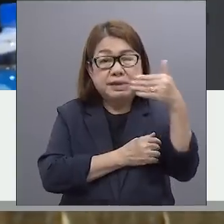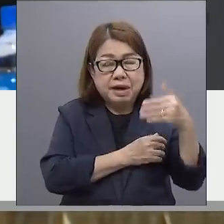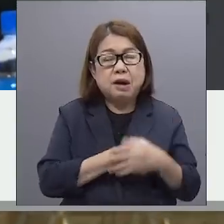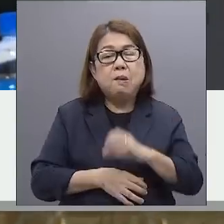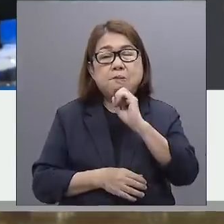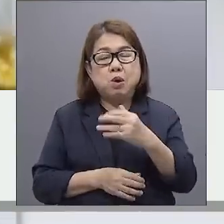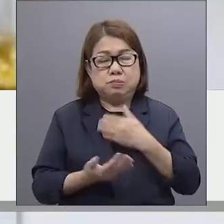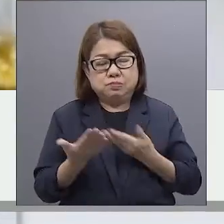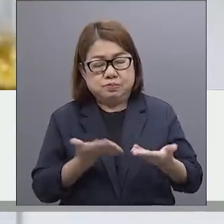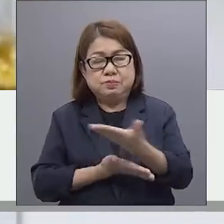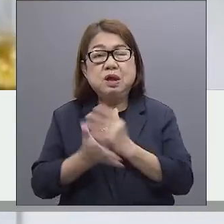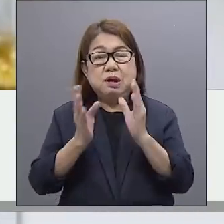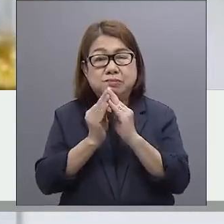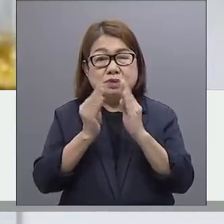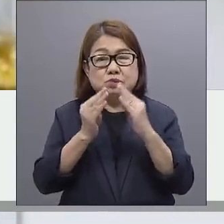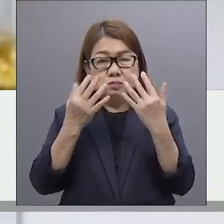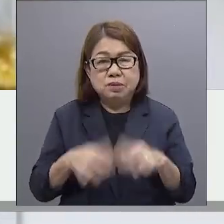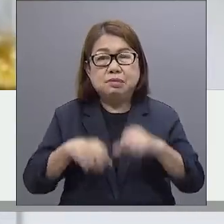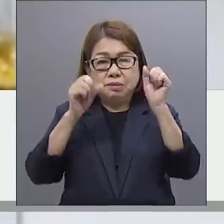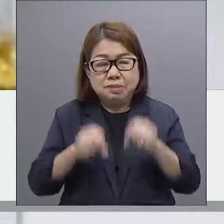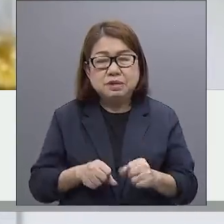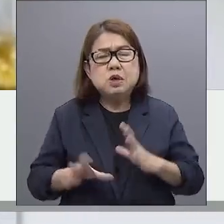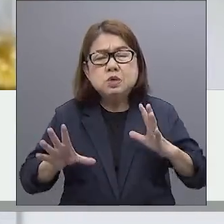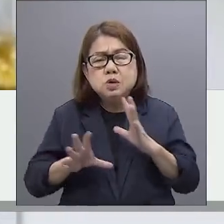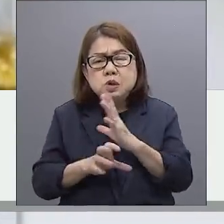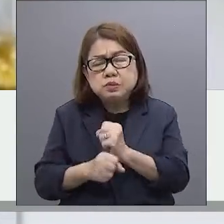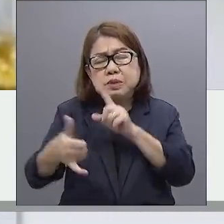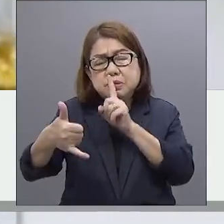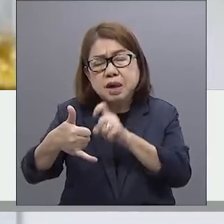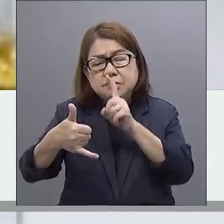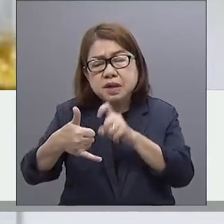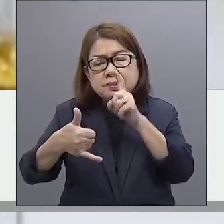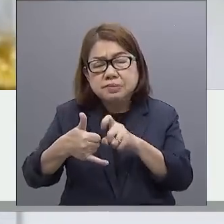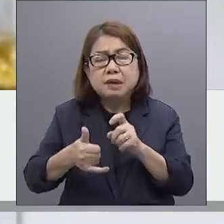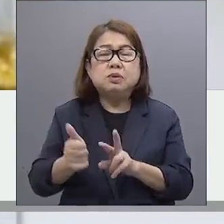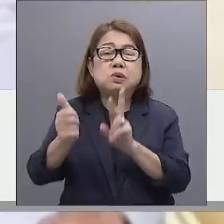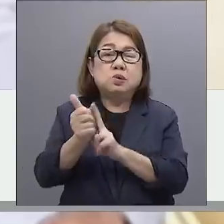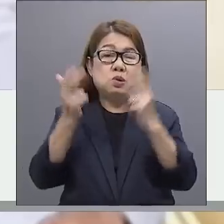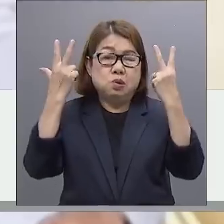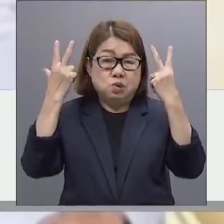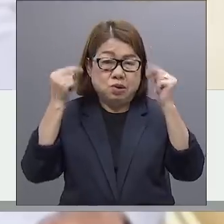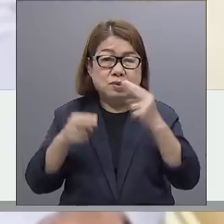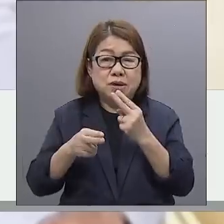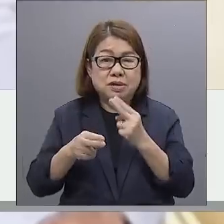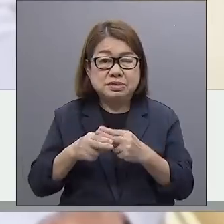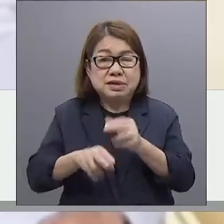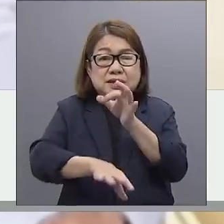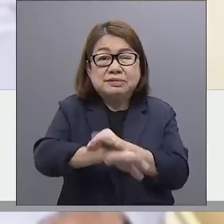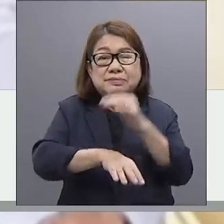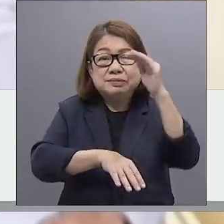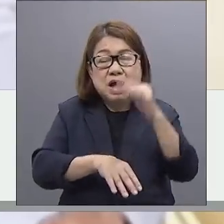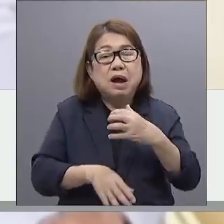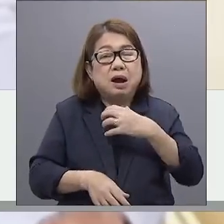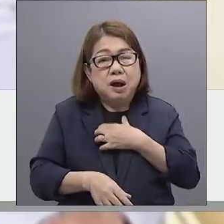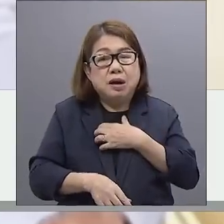ปปชมีมติรายงานผลการไต่สวนคดีพลเอกประวิตรวงษ์สุวรรณรองนายกรัฐมนตรีจงใจยื่น